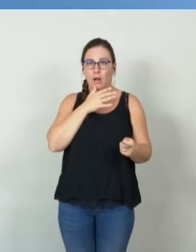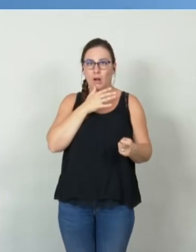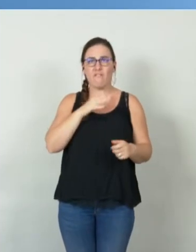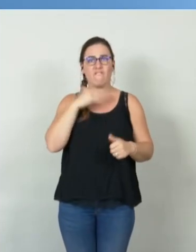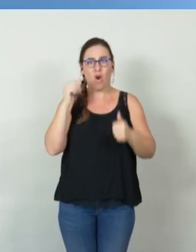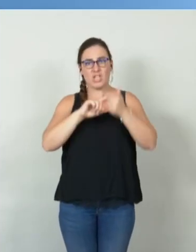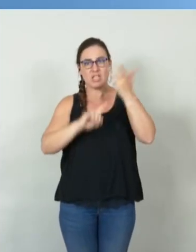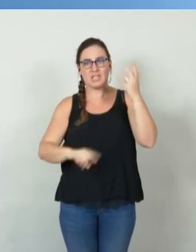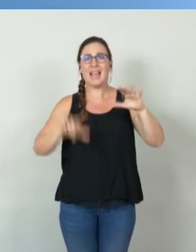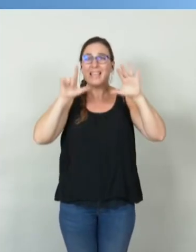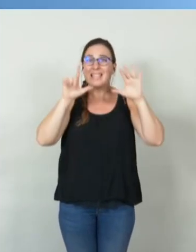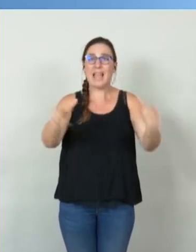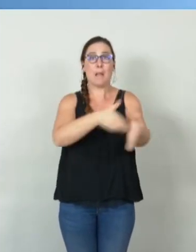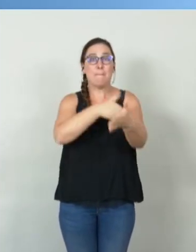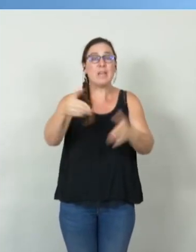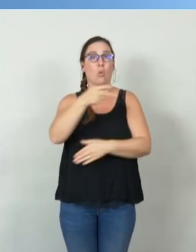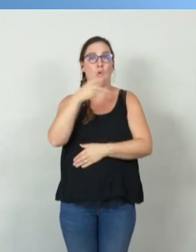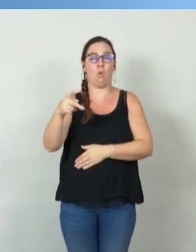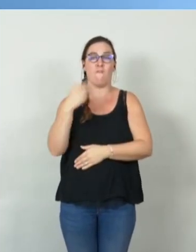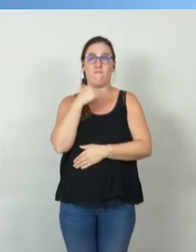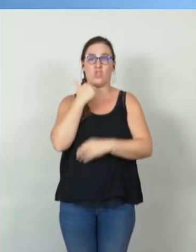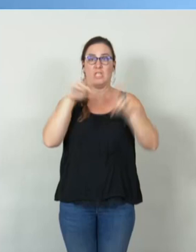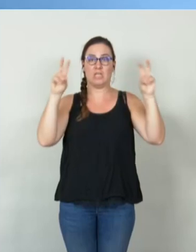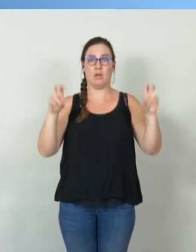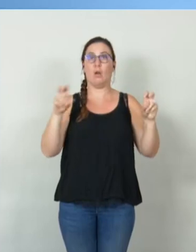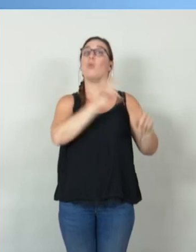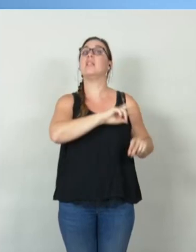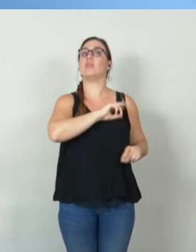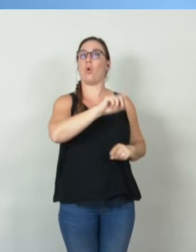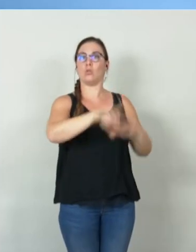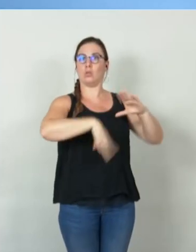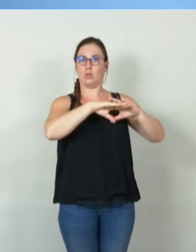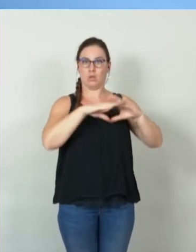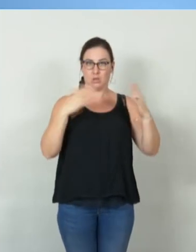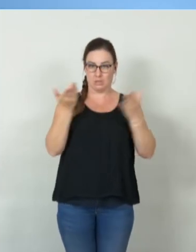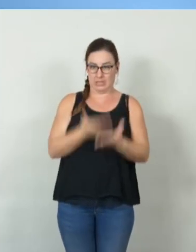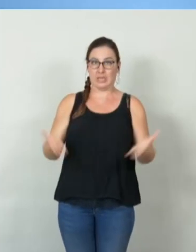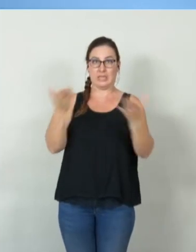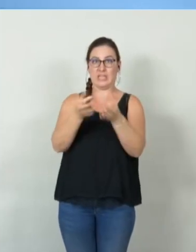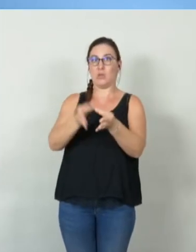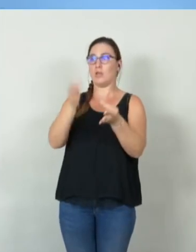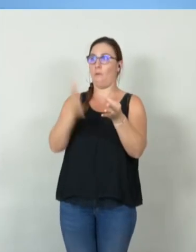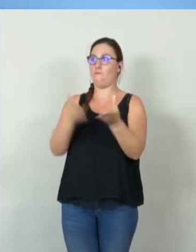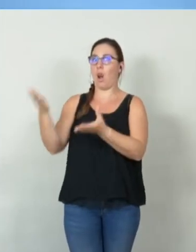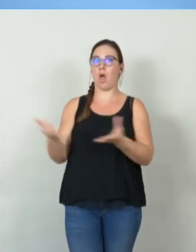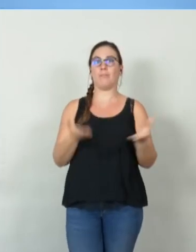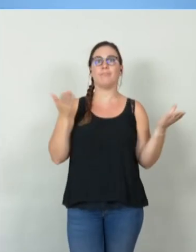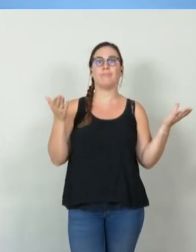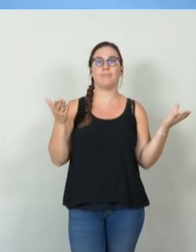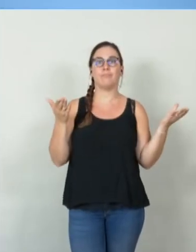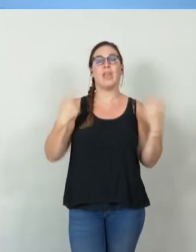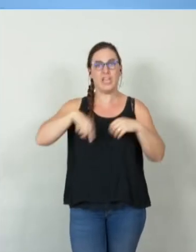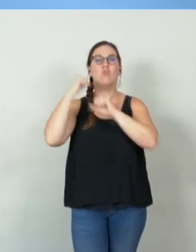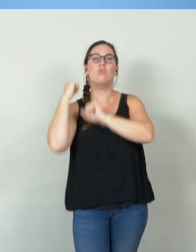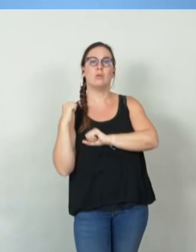de l'ordre de 7 millions d'euros de franchise pour les compagnies d'assurances et voilà la situation dans laquelle vous nous mettez alors ce que je veux dire